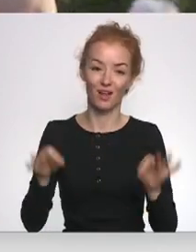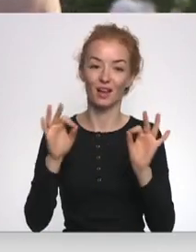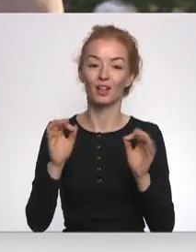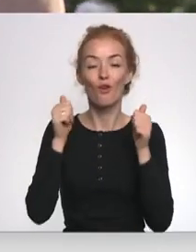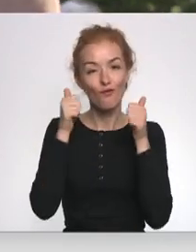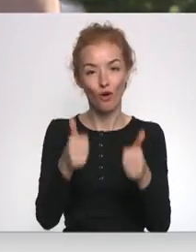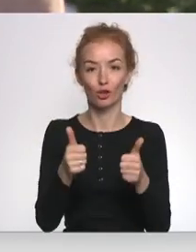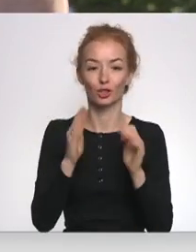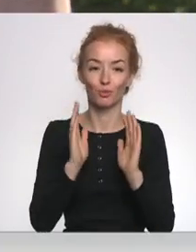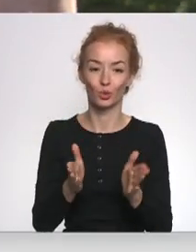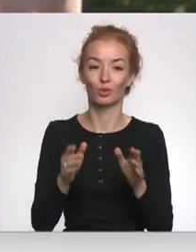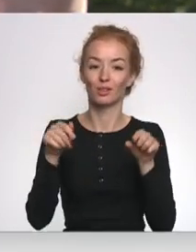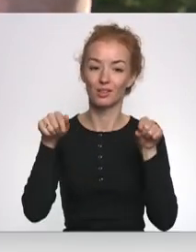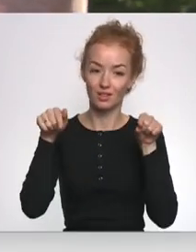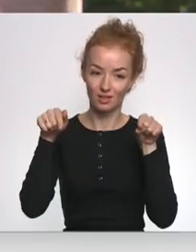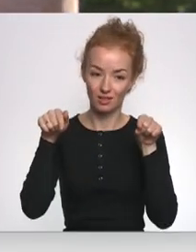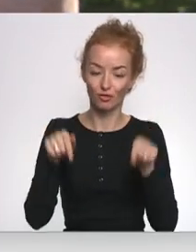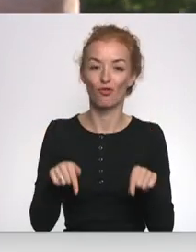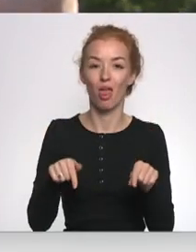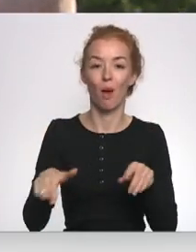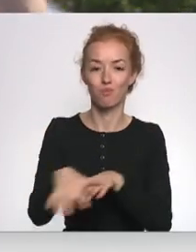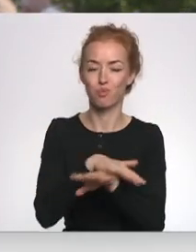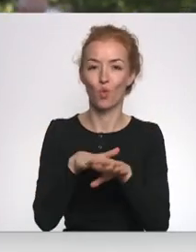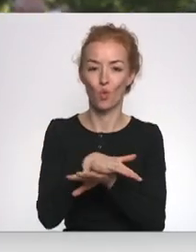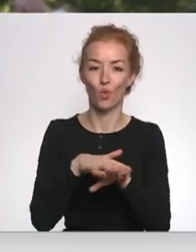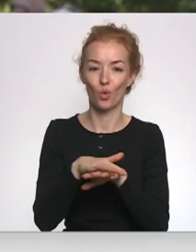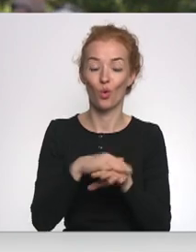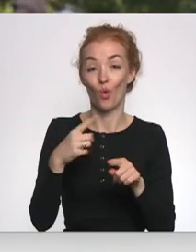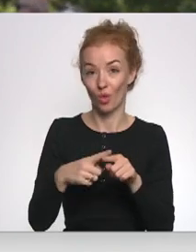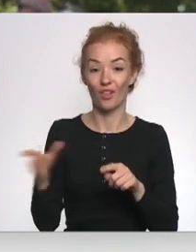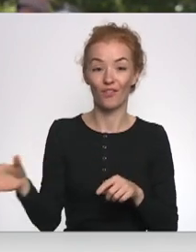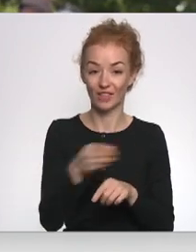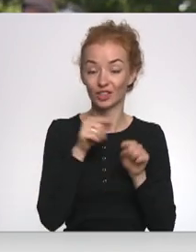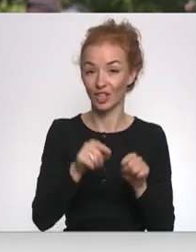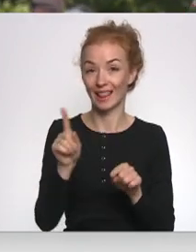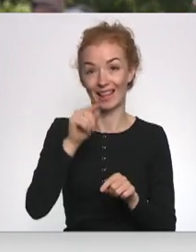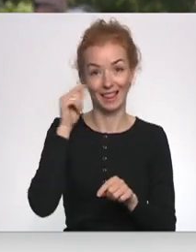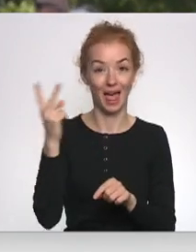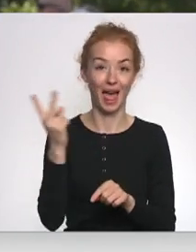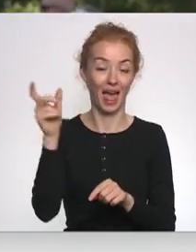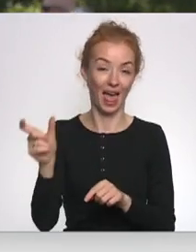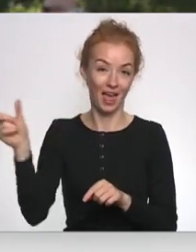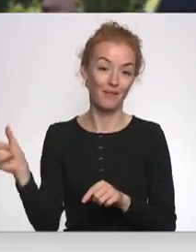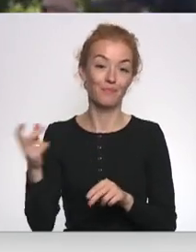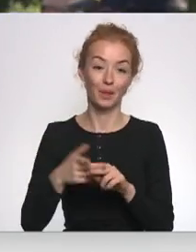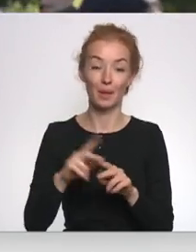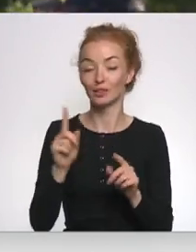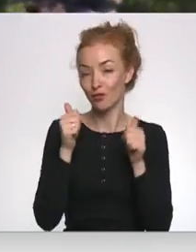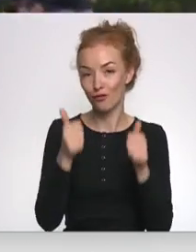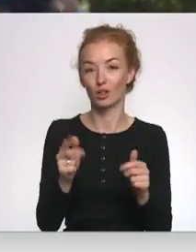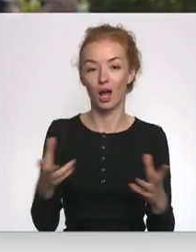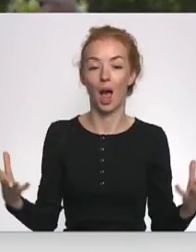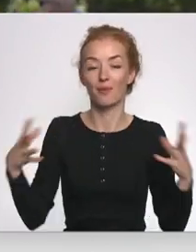Forši būt šajā cilvēku pulī un acum redzot visi šeit ir tevi, līdz ar to jā, ir forši, forši kā